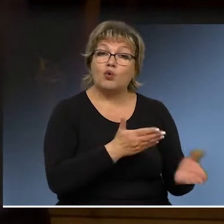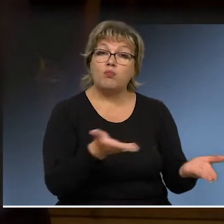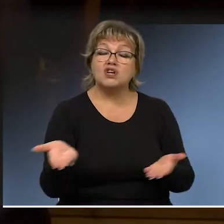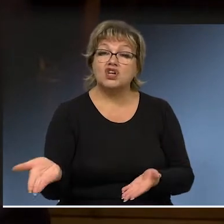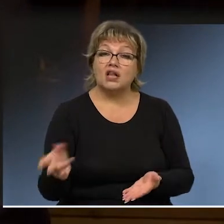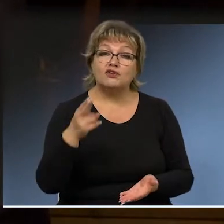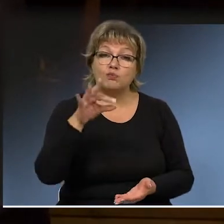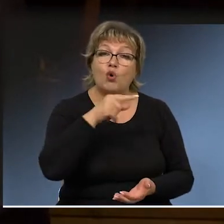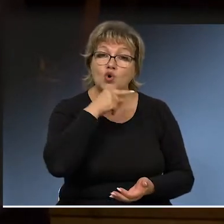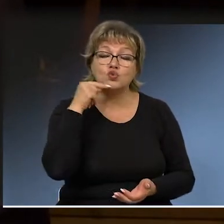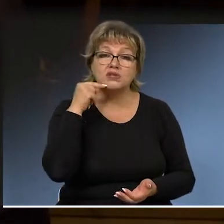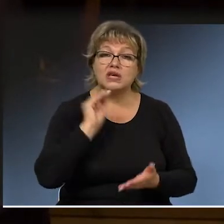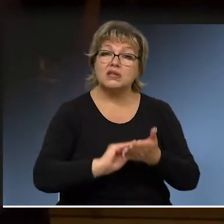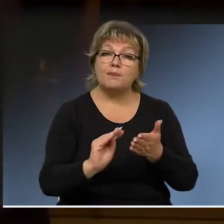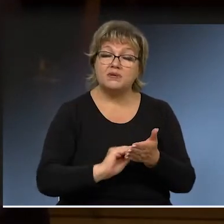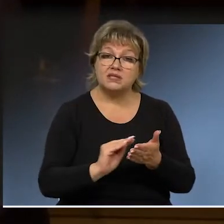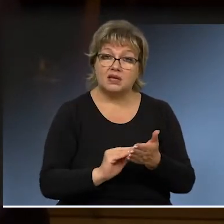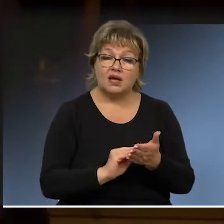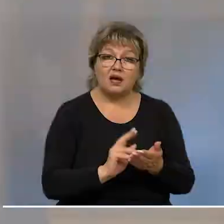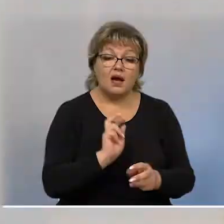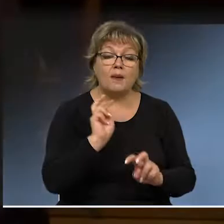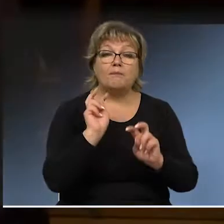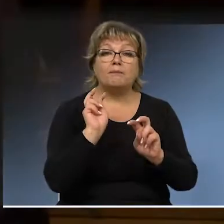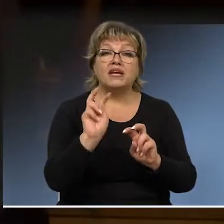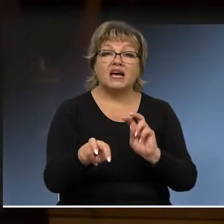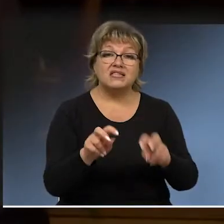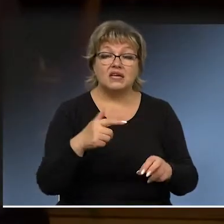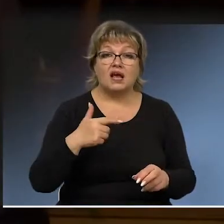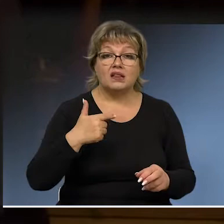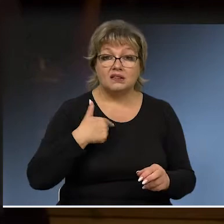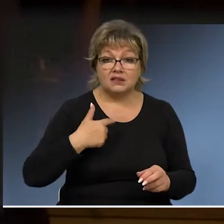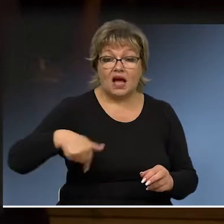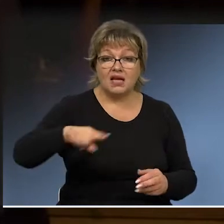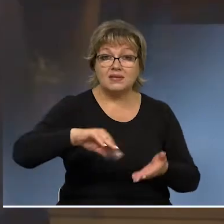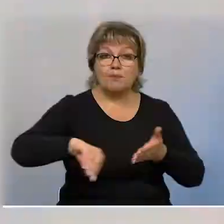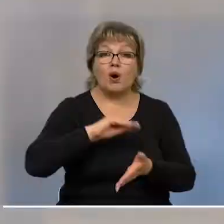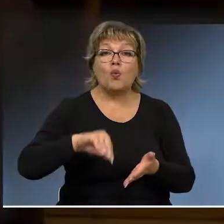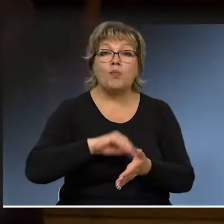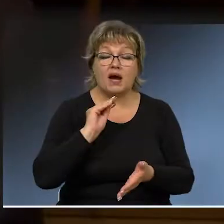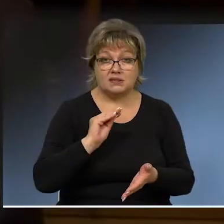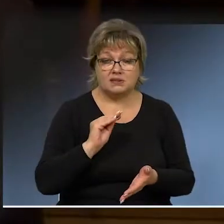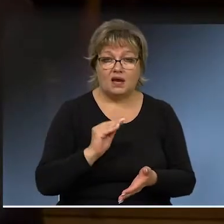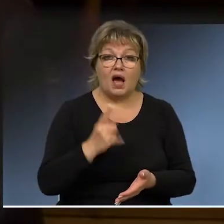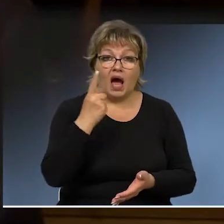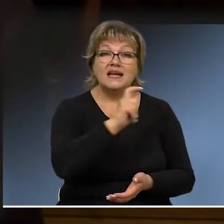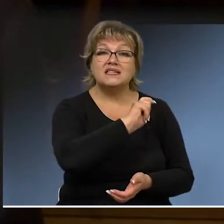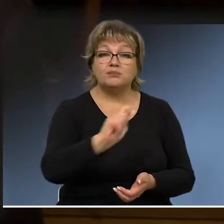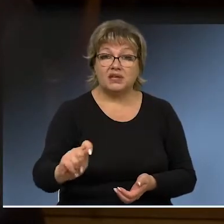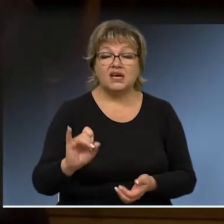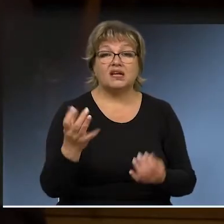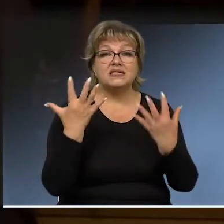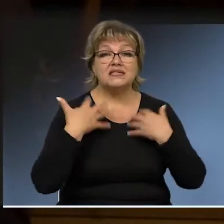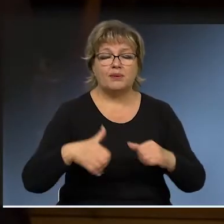добро пожаловать по-русски написано приходили покупать нас один на печать